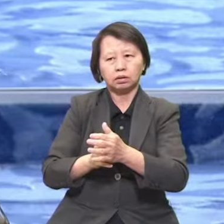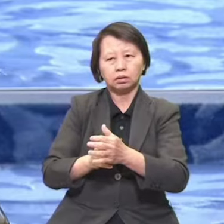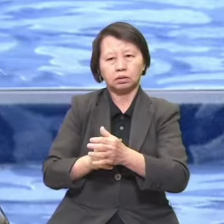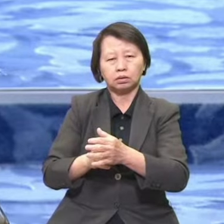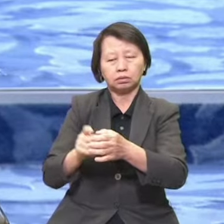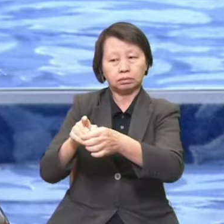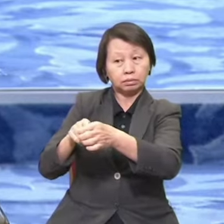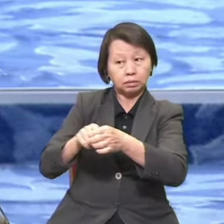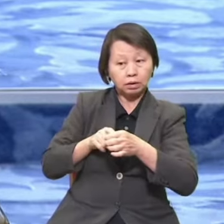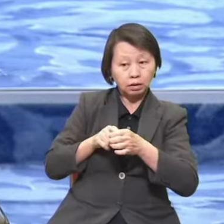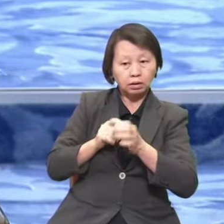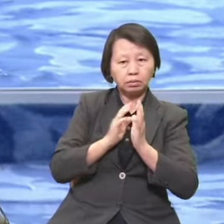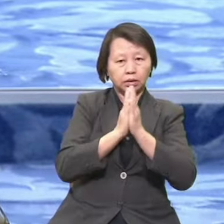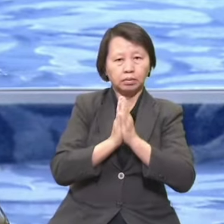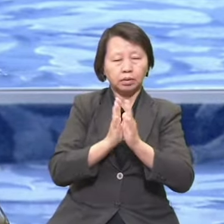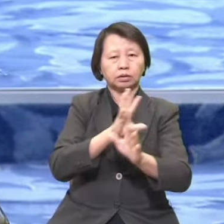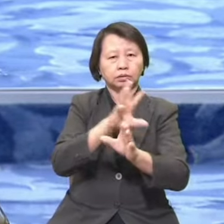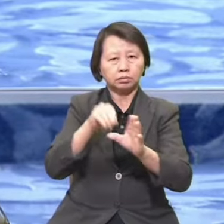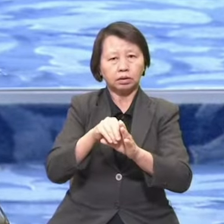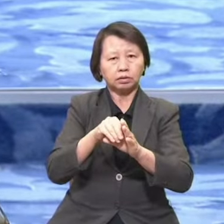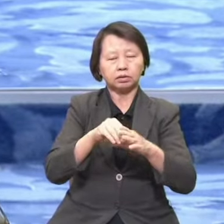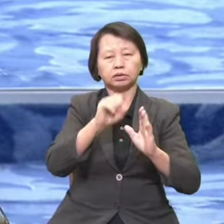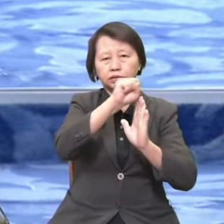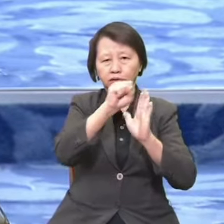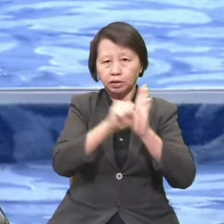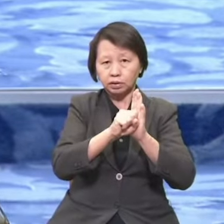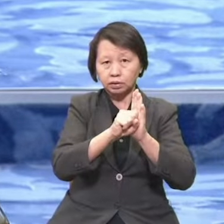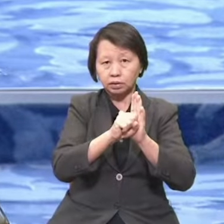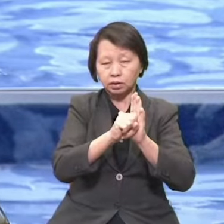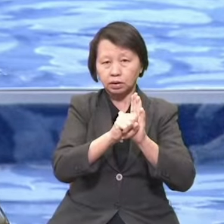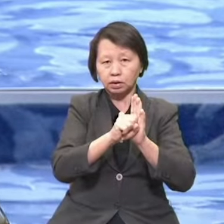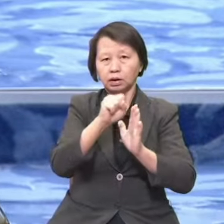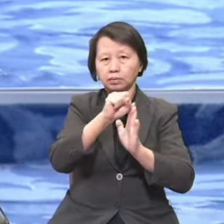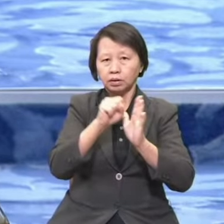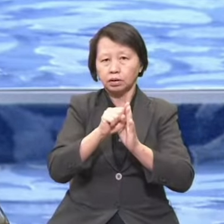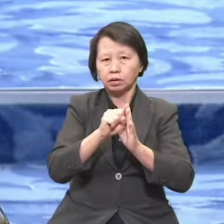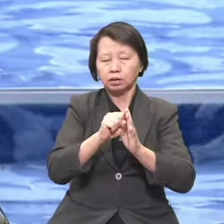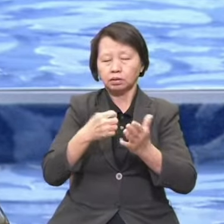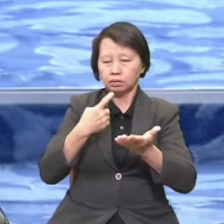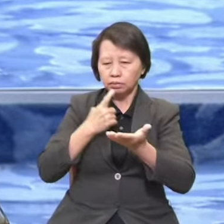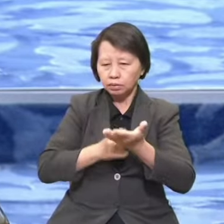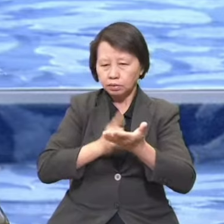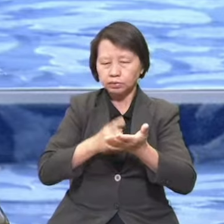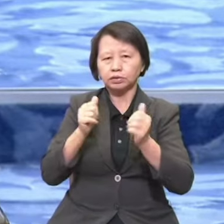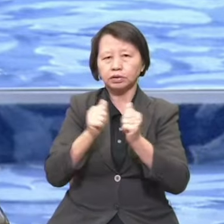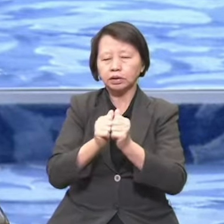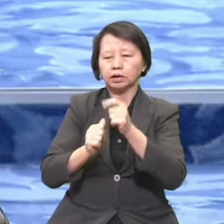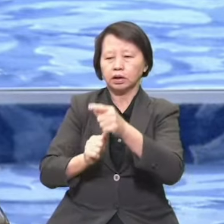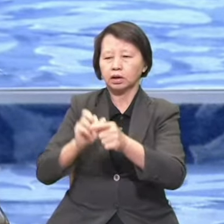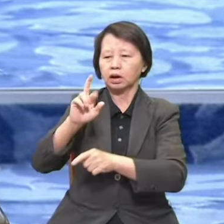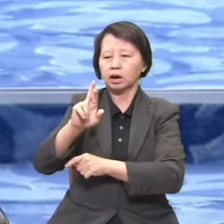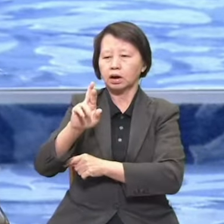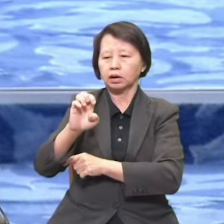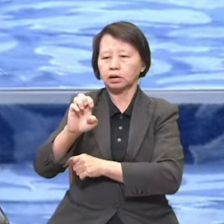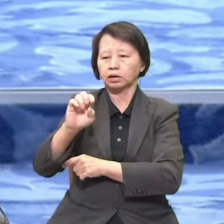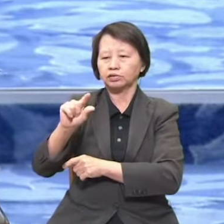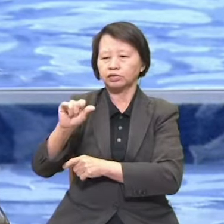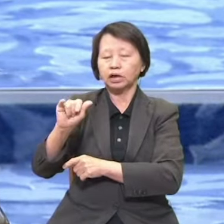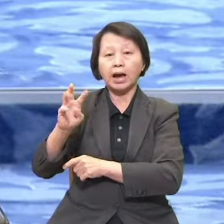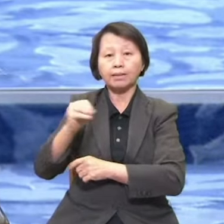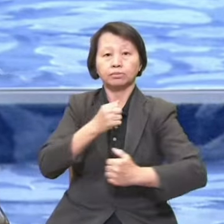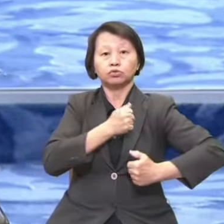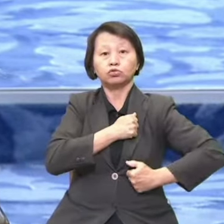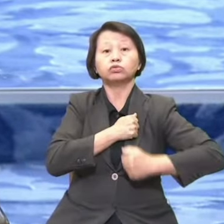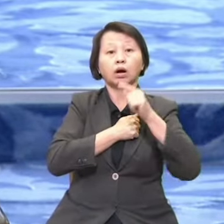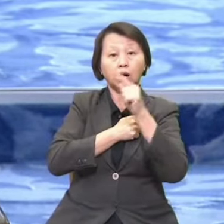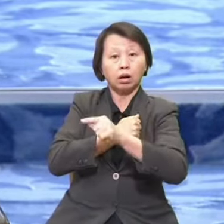ditetapkan termasuk syarat inklusif Bincang bincang dengan rejim nunta